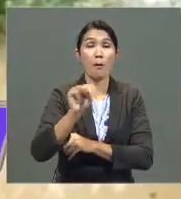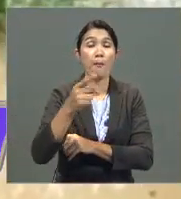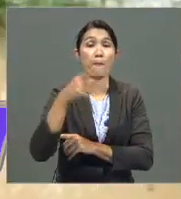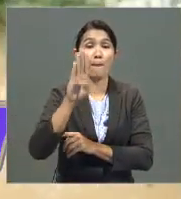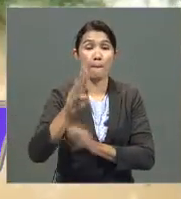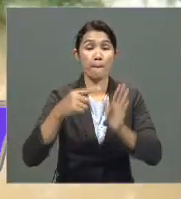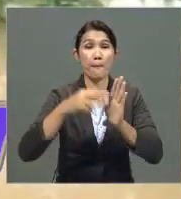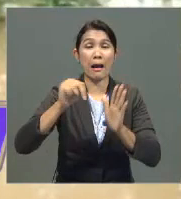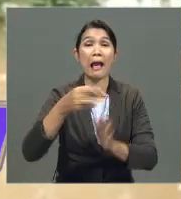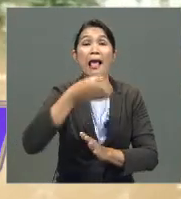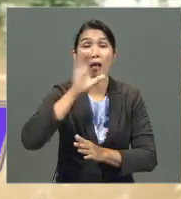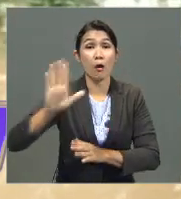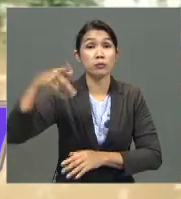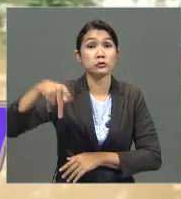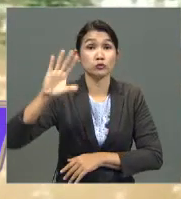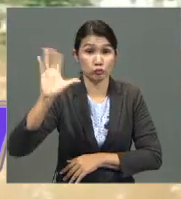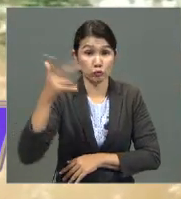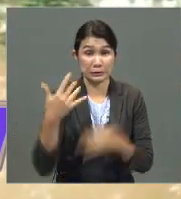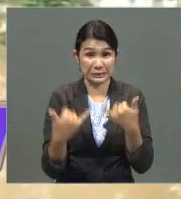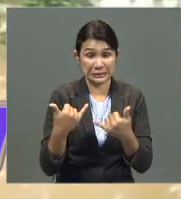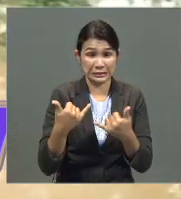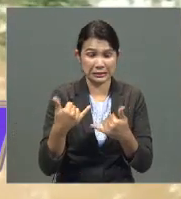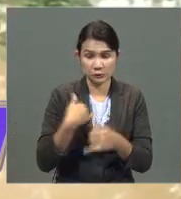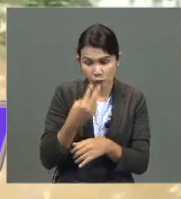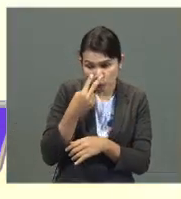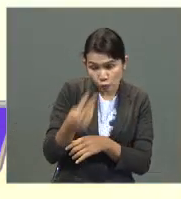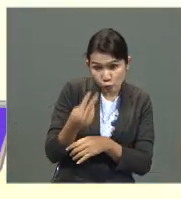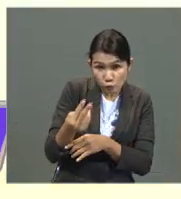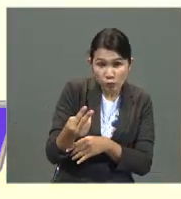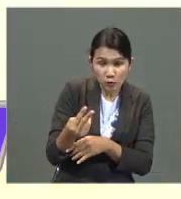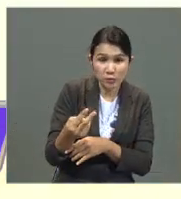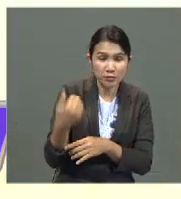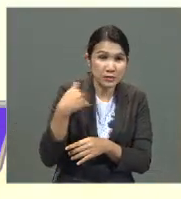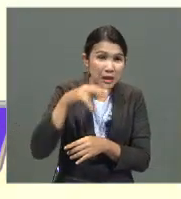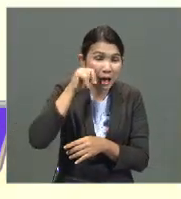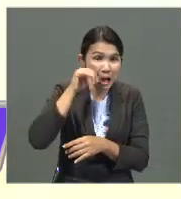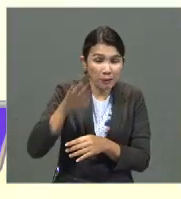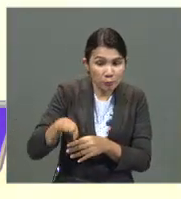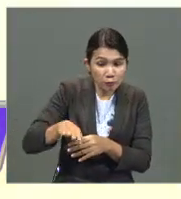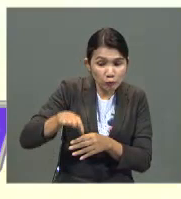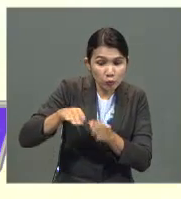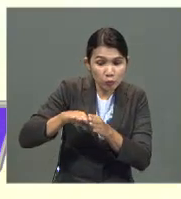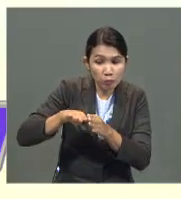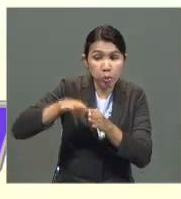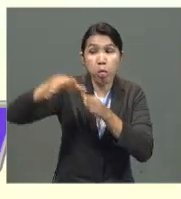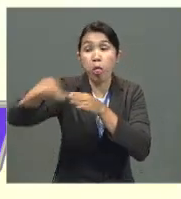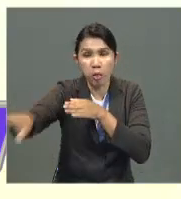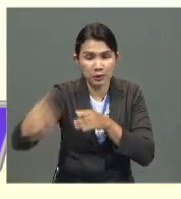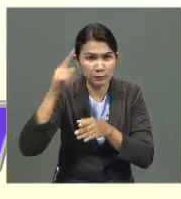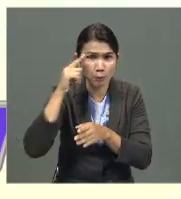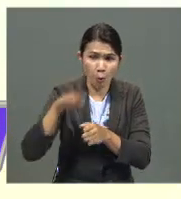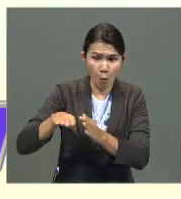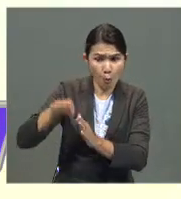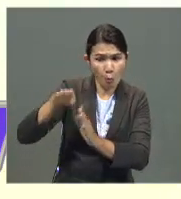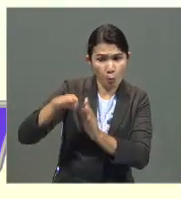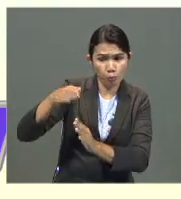บางระกำจังหวัดพิษณุโลกในขณะนี้เองยังเหลือของพื้นที่ระดับน้ำที่สูงที่กว่าจะล้นตลิ่งอีกเป็นจำนวนมากครับ